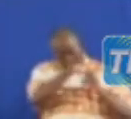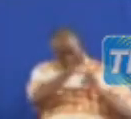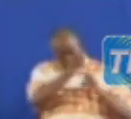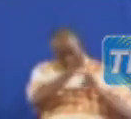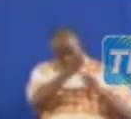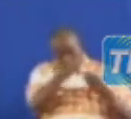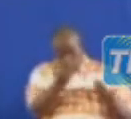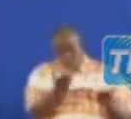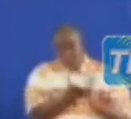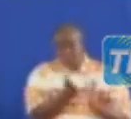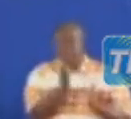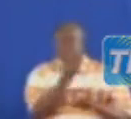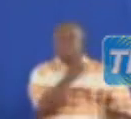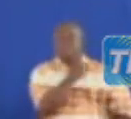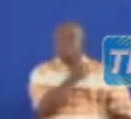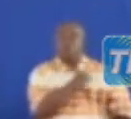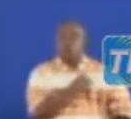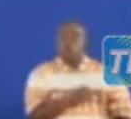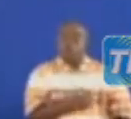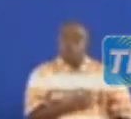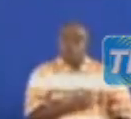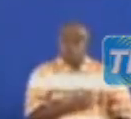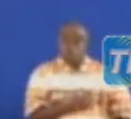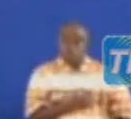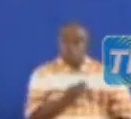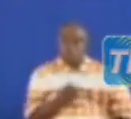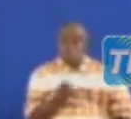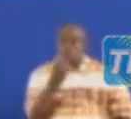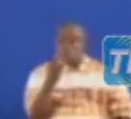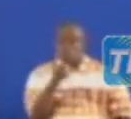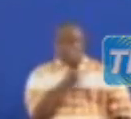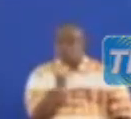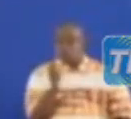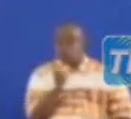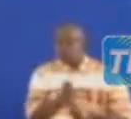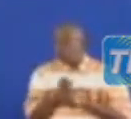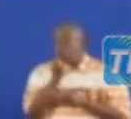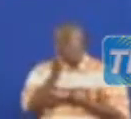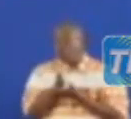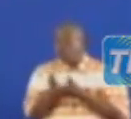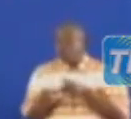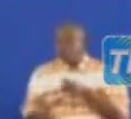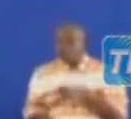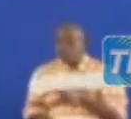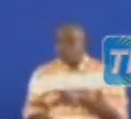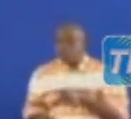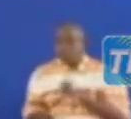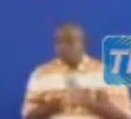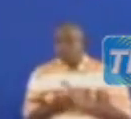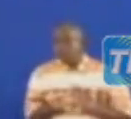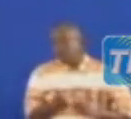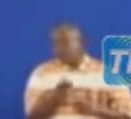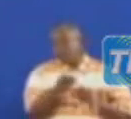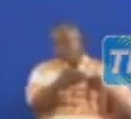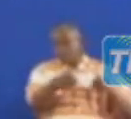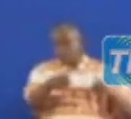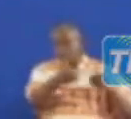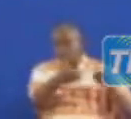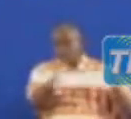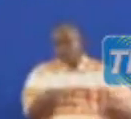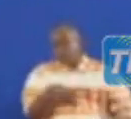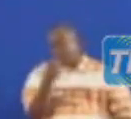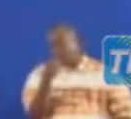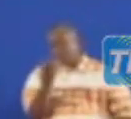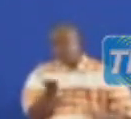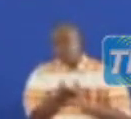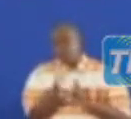za sekondari. Shilingi bilioni 3.89 kwa ajili ya ukamilishwaji wa mabwalo 78 katika shule za